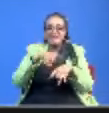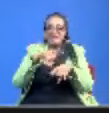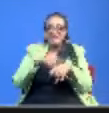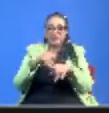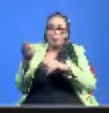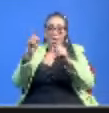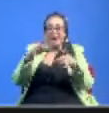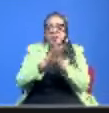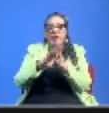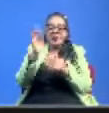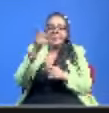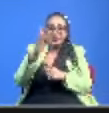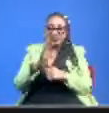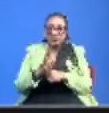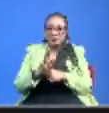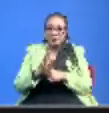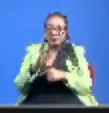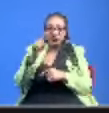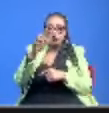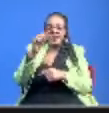waziri ya mazingira